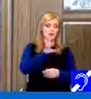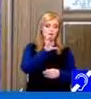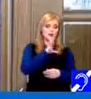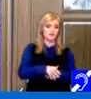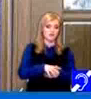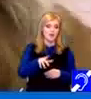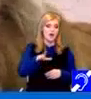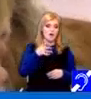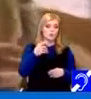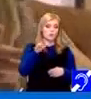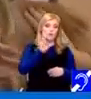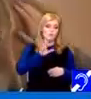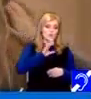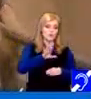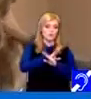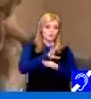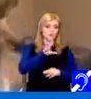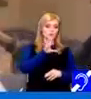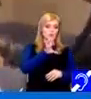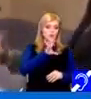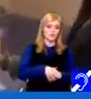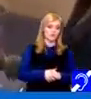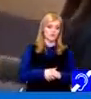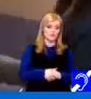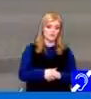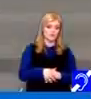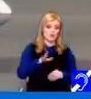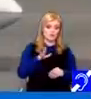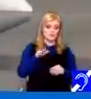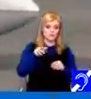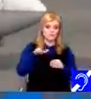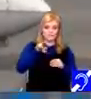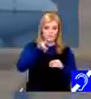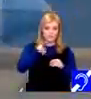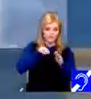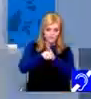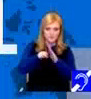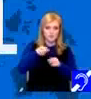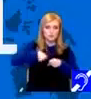un altul trimis de stăpână pe o cursă internă a ajuns în Japonia. Detalii în telejurnal.